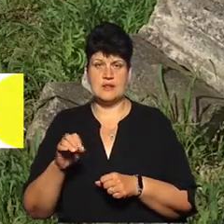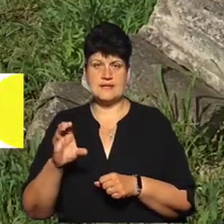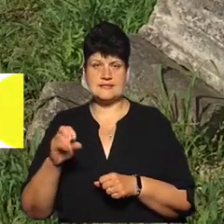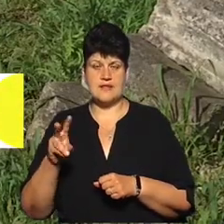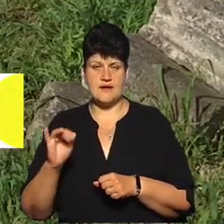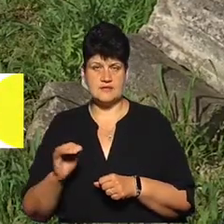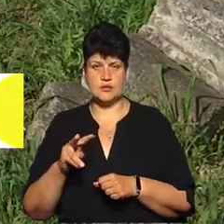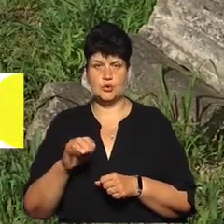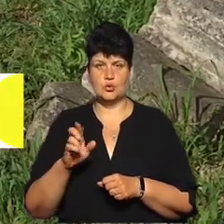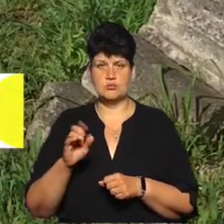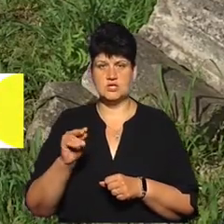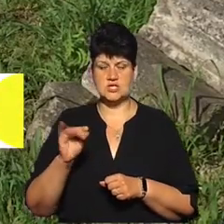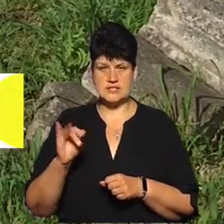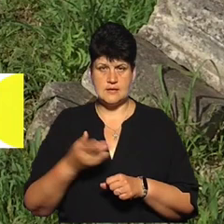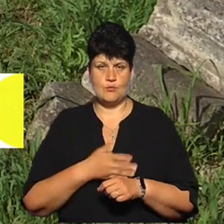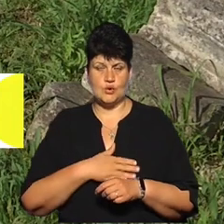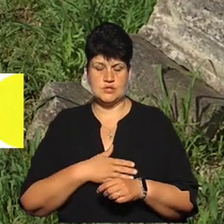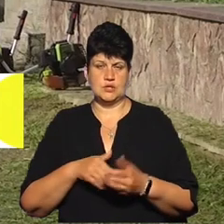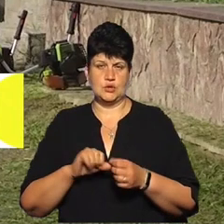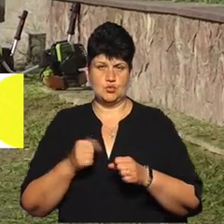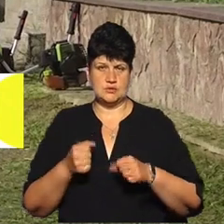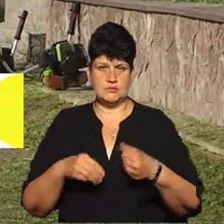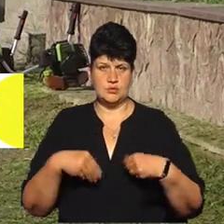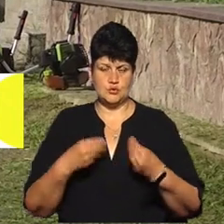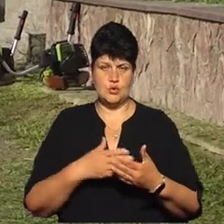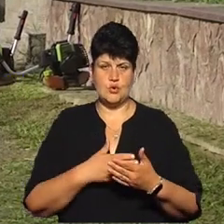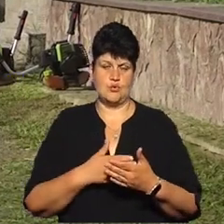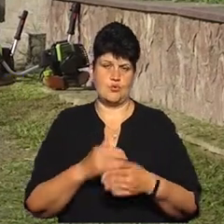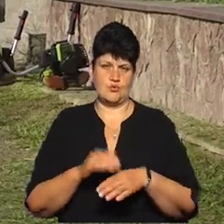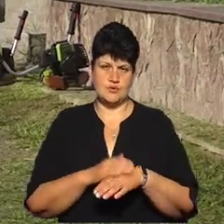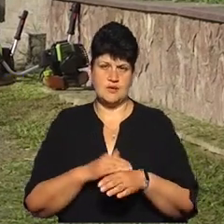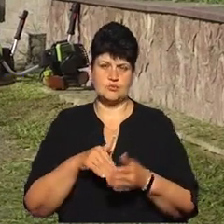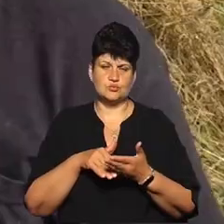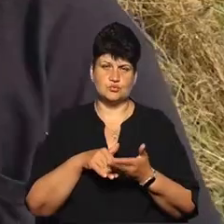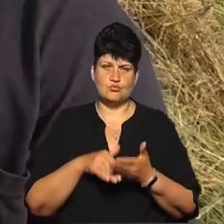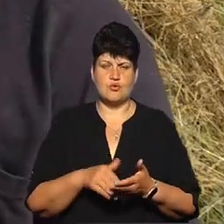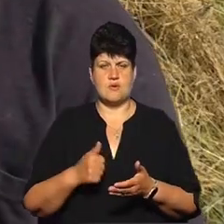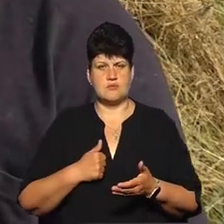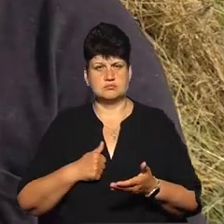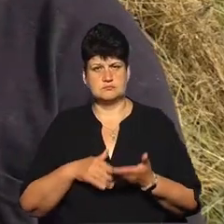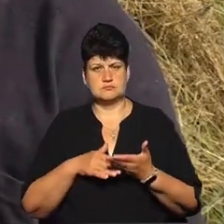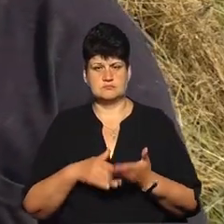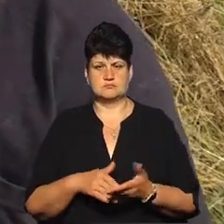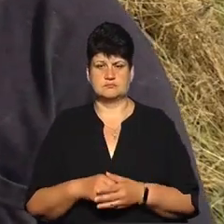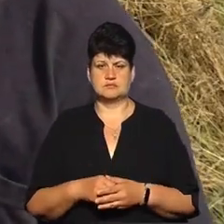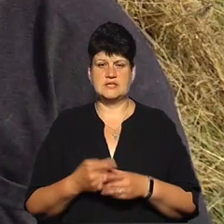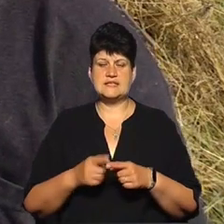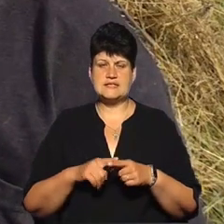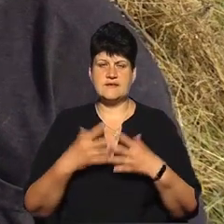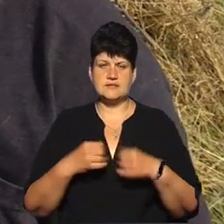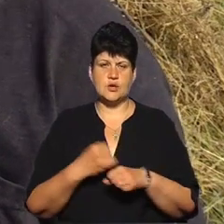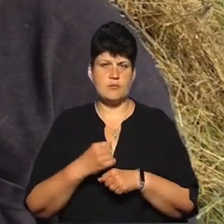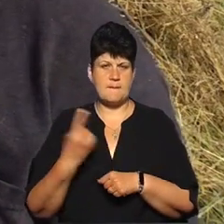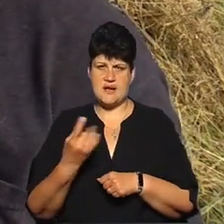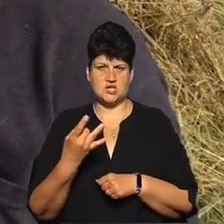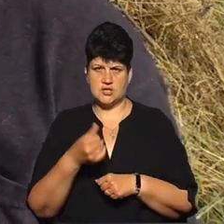словами, польські друзі передають гуманітарну допомогу громаді, переселенцям, Збройним силам України. Це робимо вже не перший рік разом з